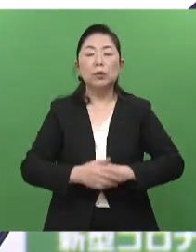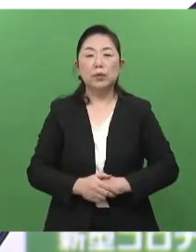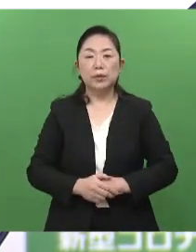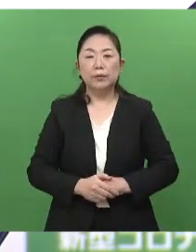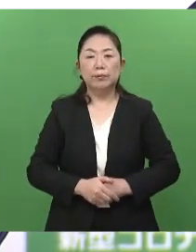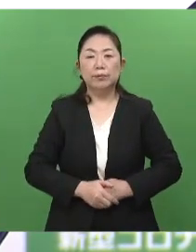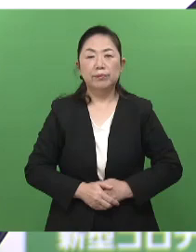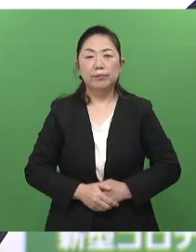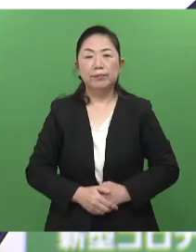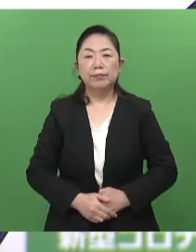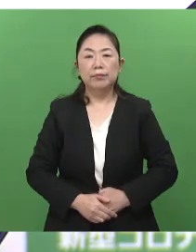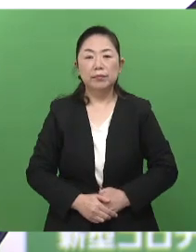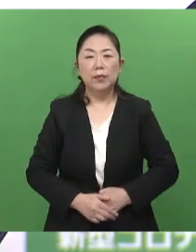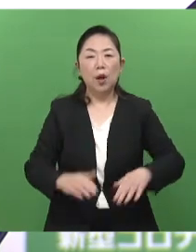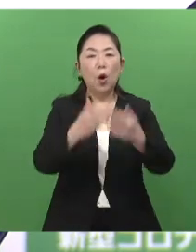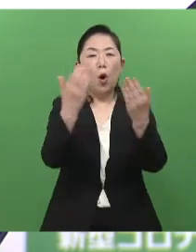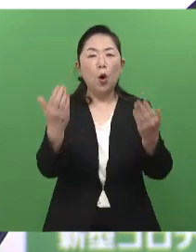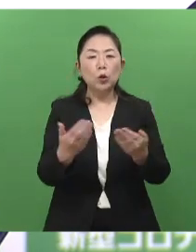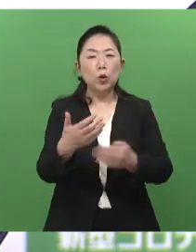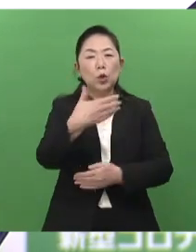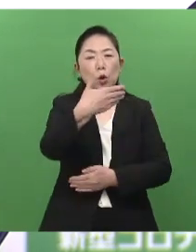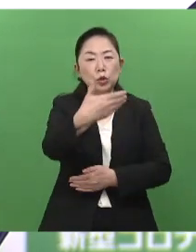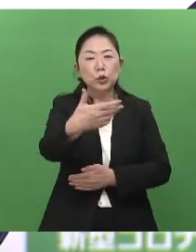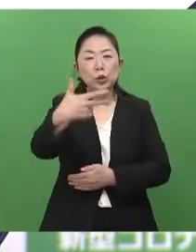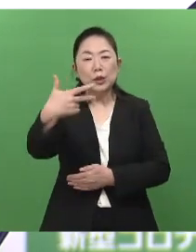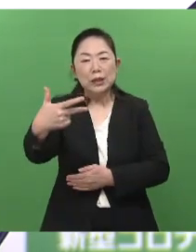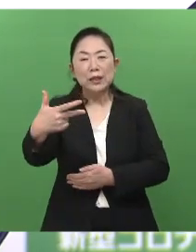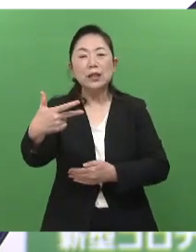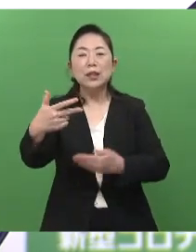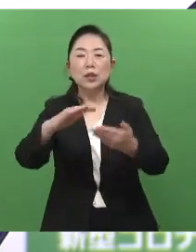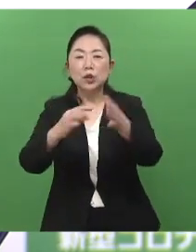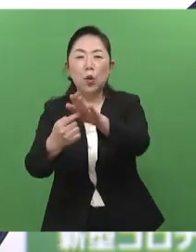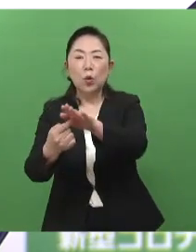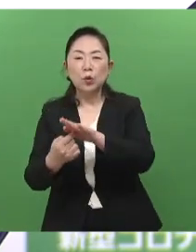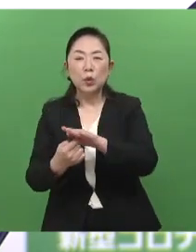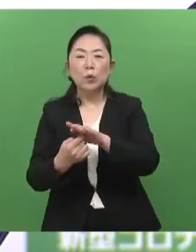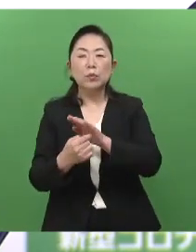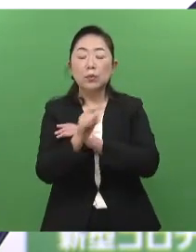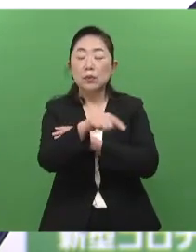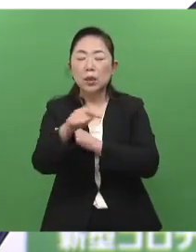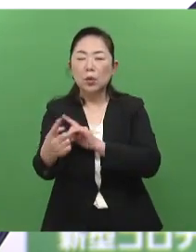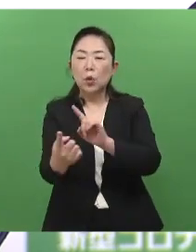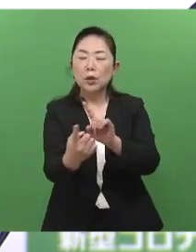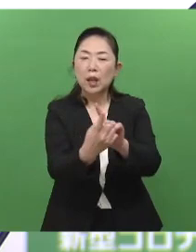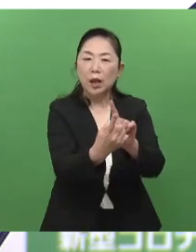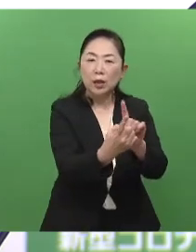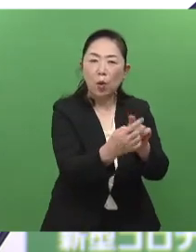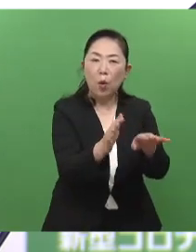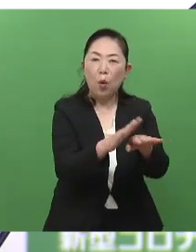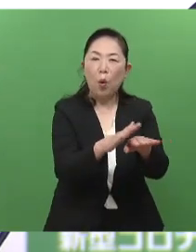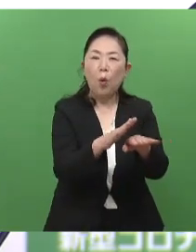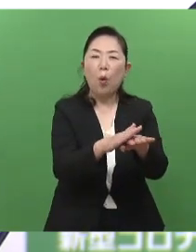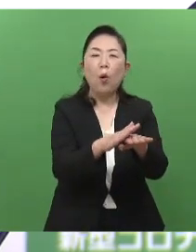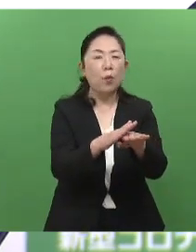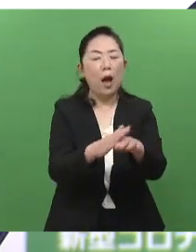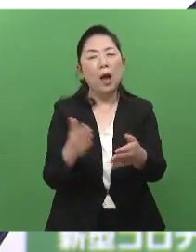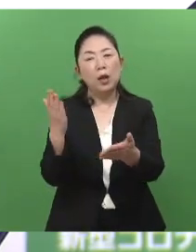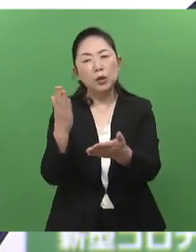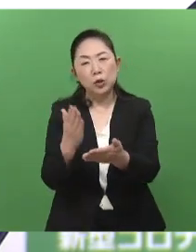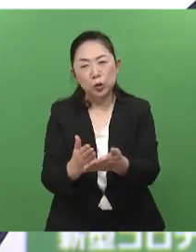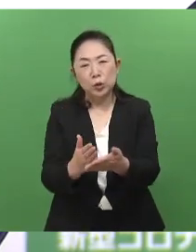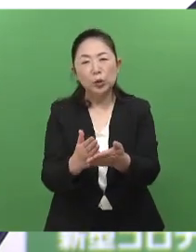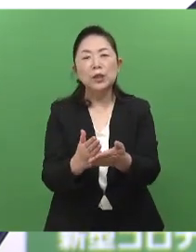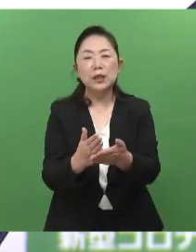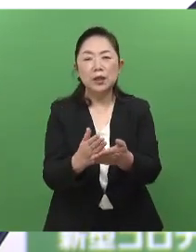あ、区市町村における成人式の対応というのは、まあ、かなり今回抑えて、おられ